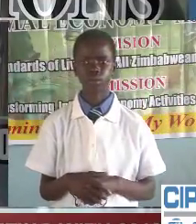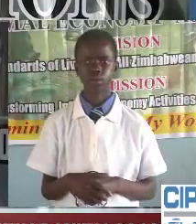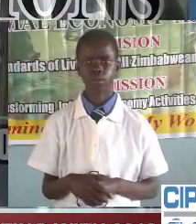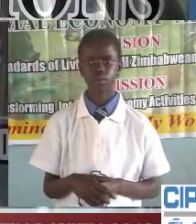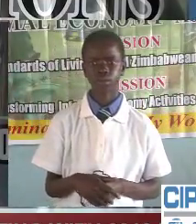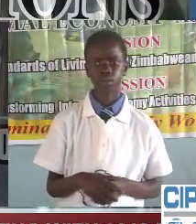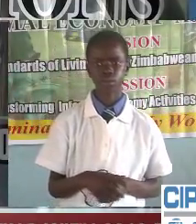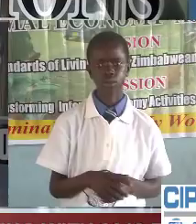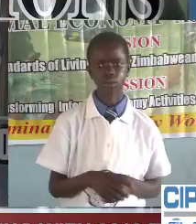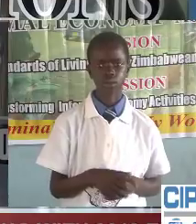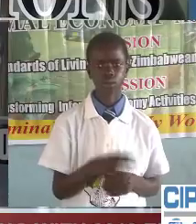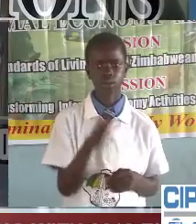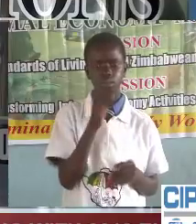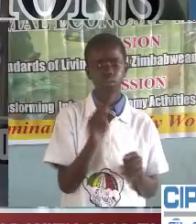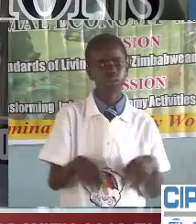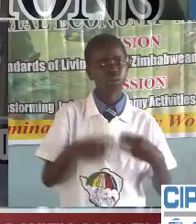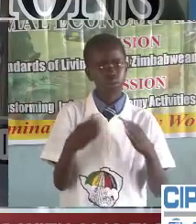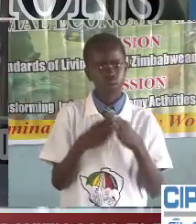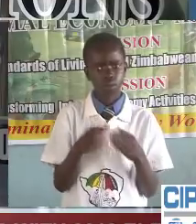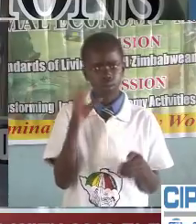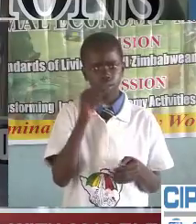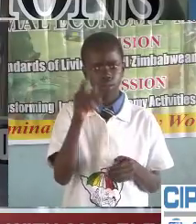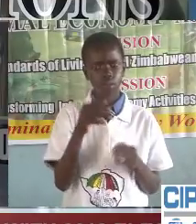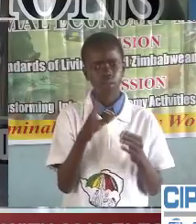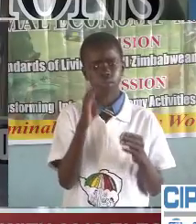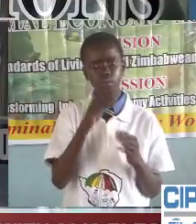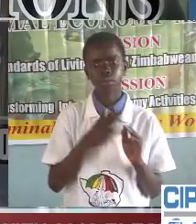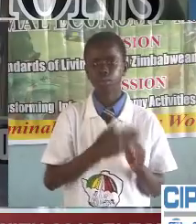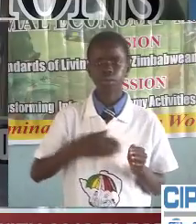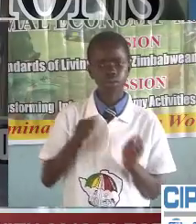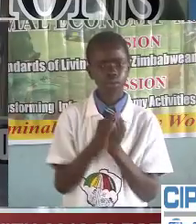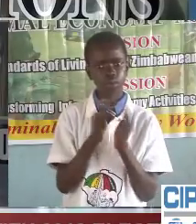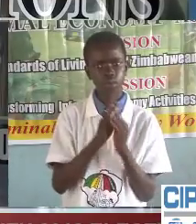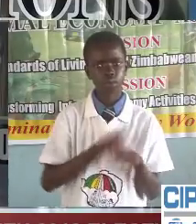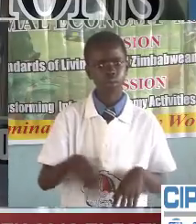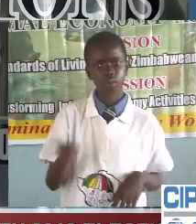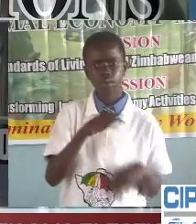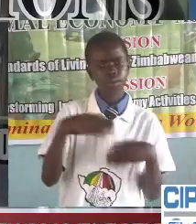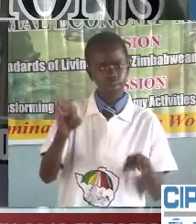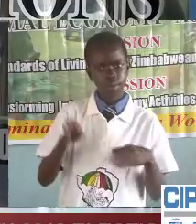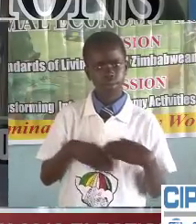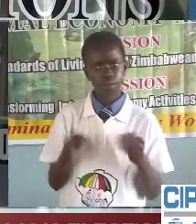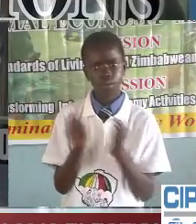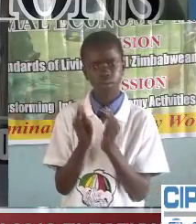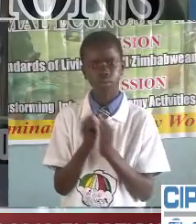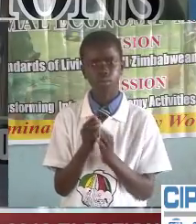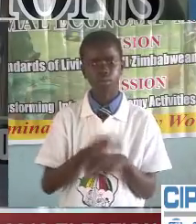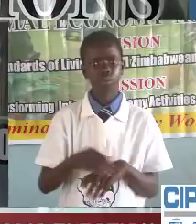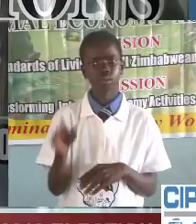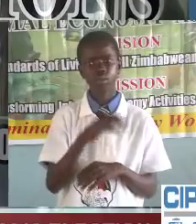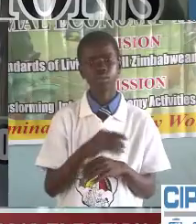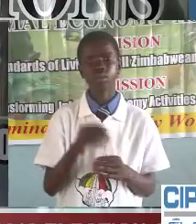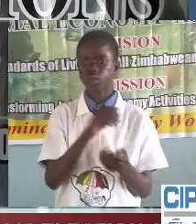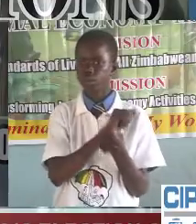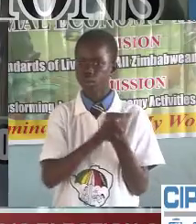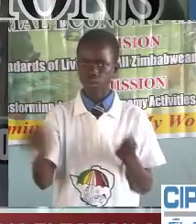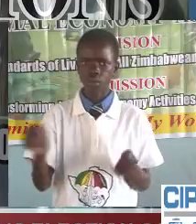dzadziri shungu dzangu kuti dai midhadhadha iya tikamboiputsa kana tikaiputsa tovaka